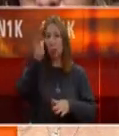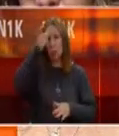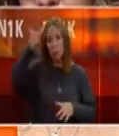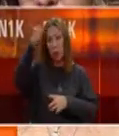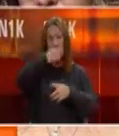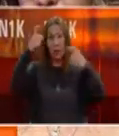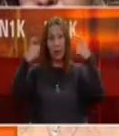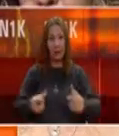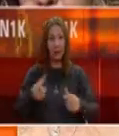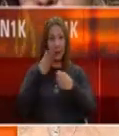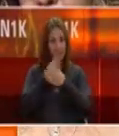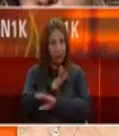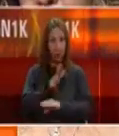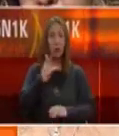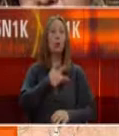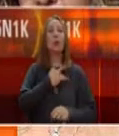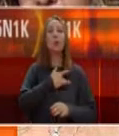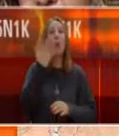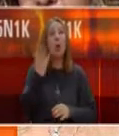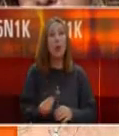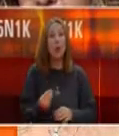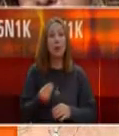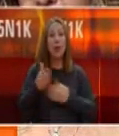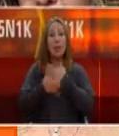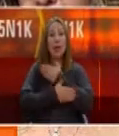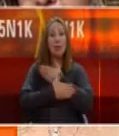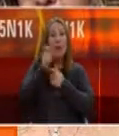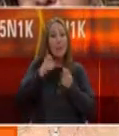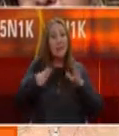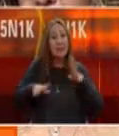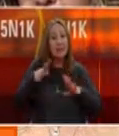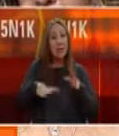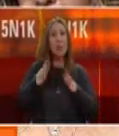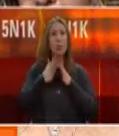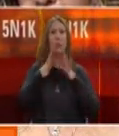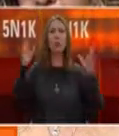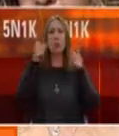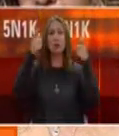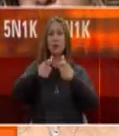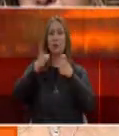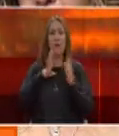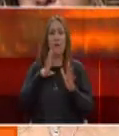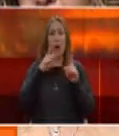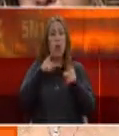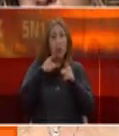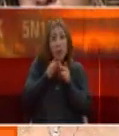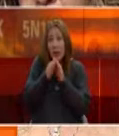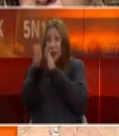Türkiye'de gerçekten gönüllü olan ve yardım yapmak isteyen büyük bir kitle var. Bunun